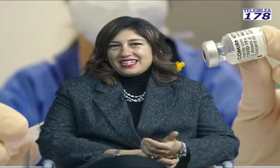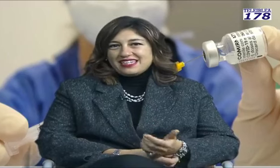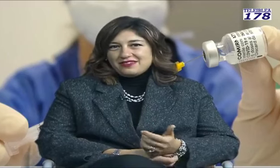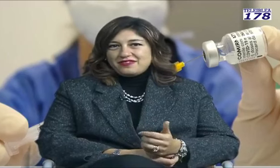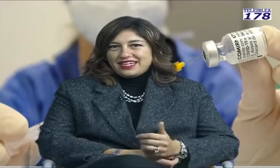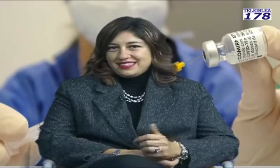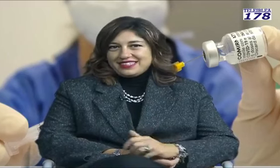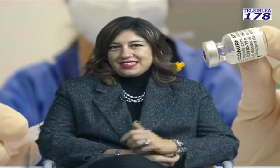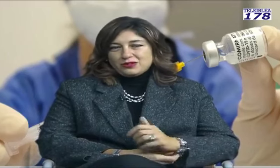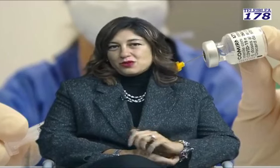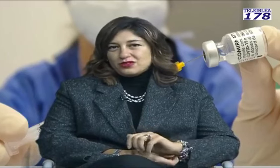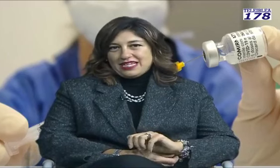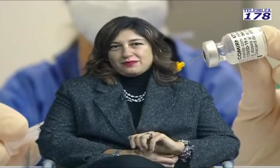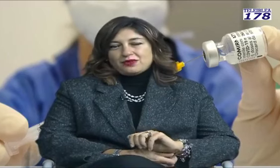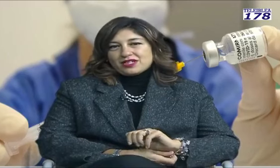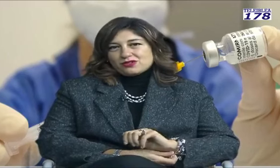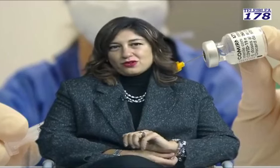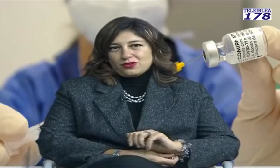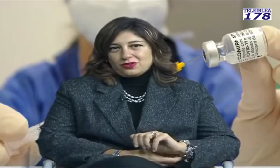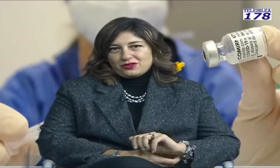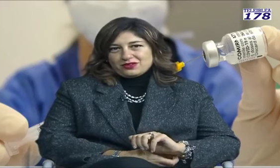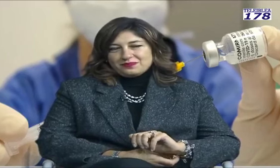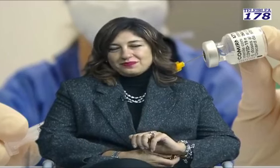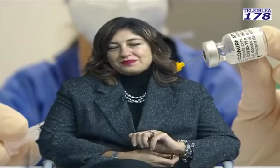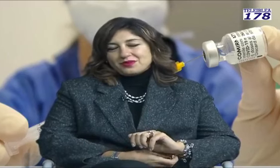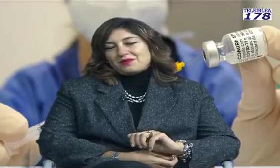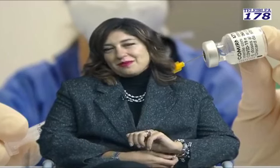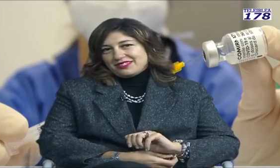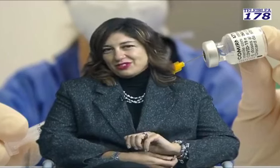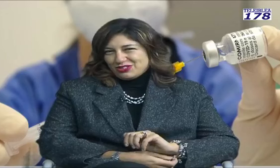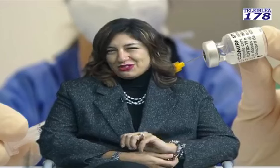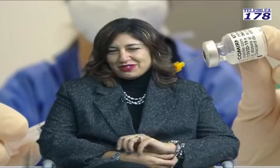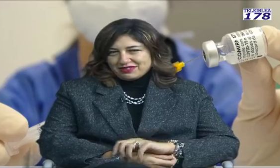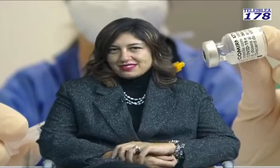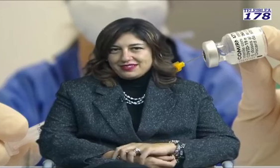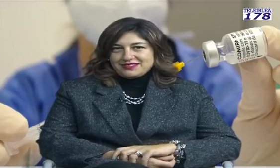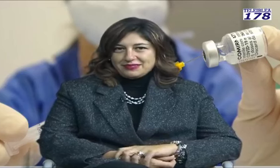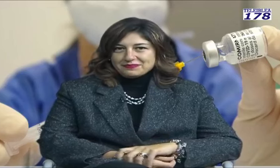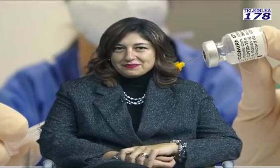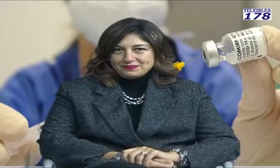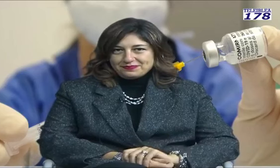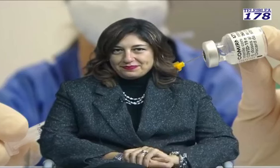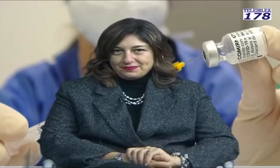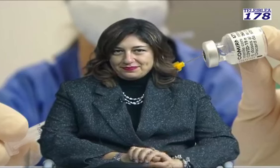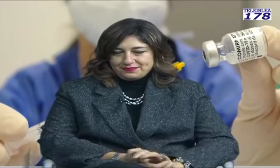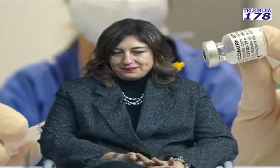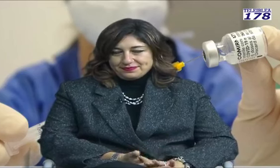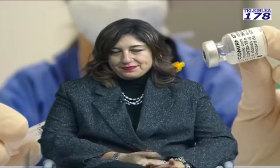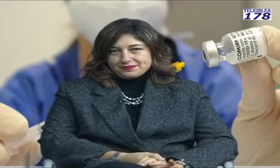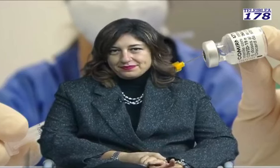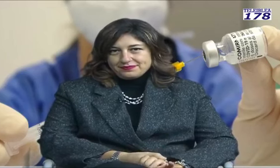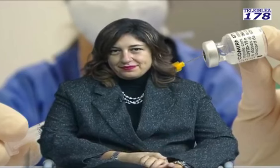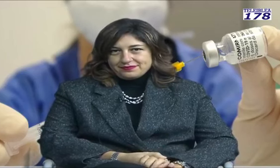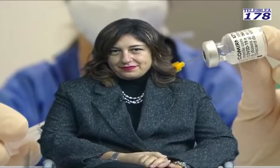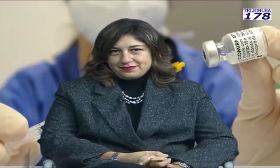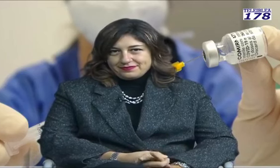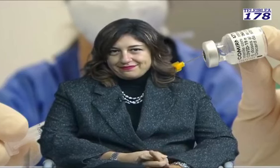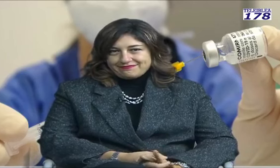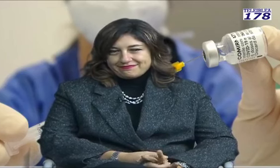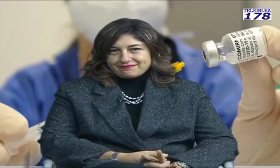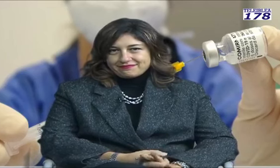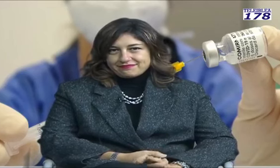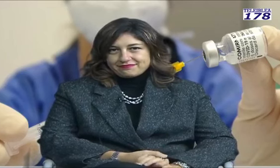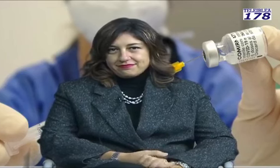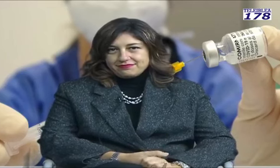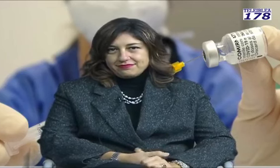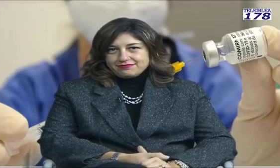avere degli effetti a lungo tempo che sono problematici se non devastanti. Devastanti. Benissimo. Andiamo a chiudere. Detto